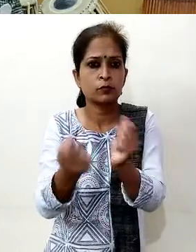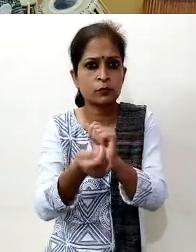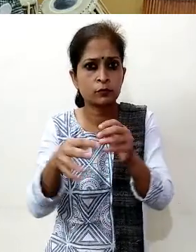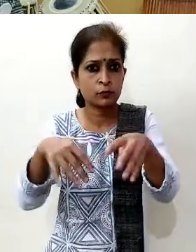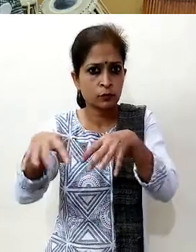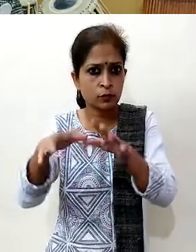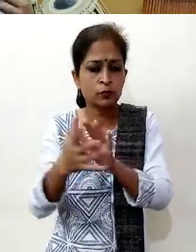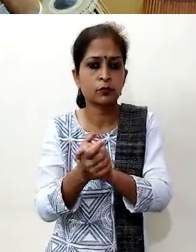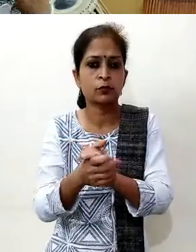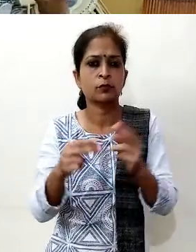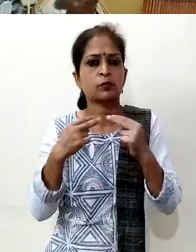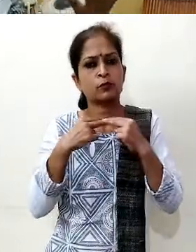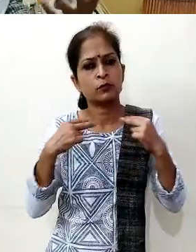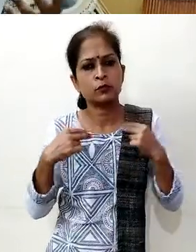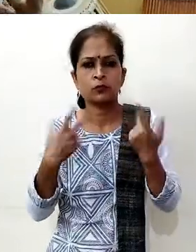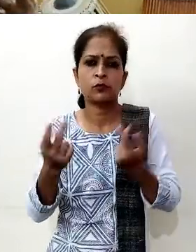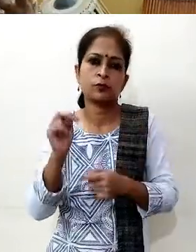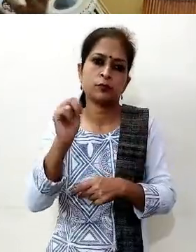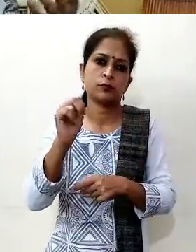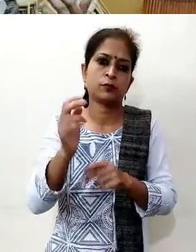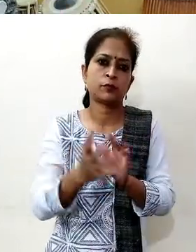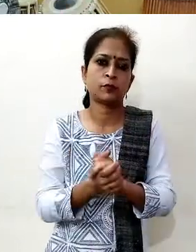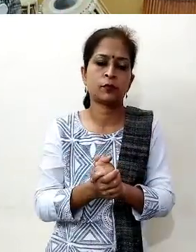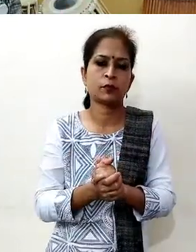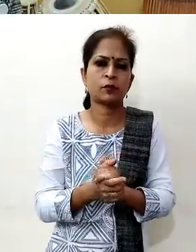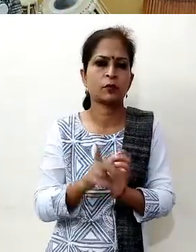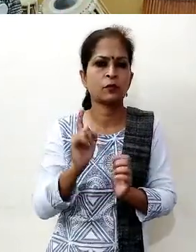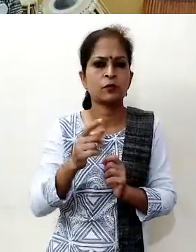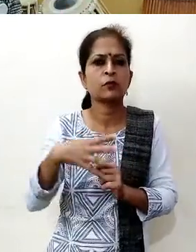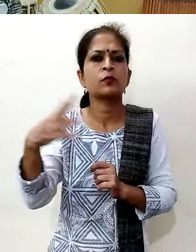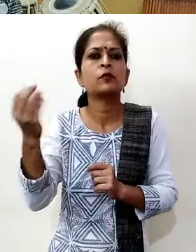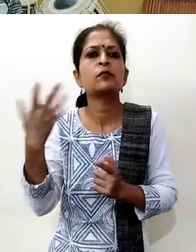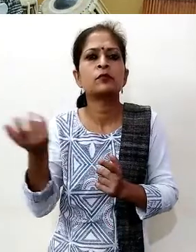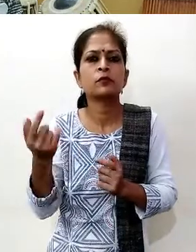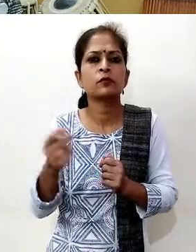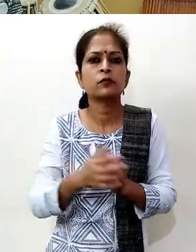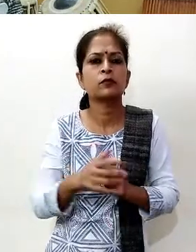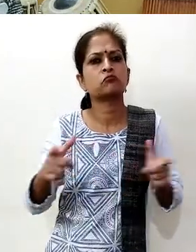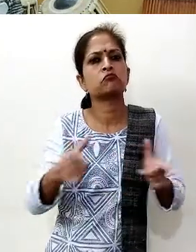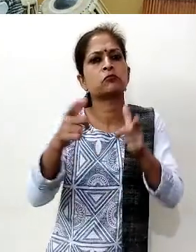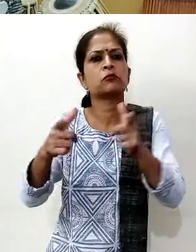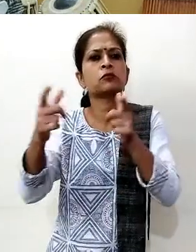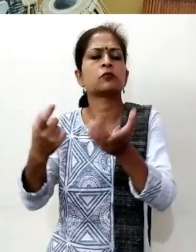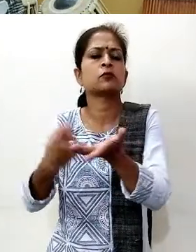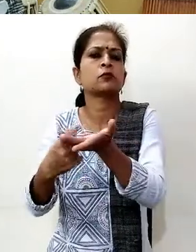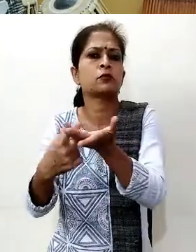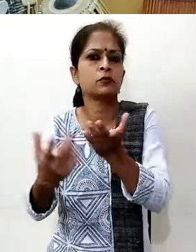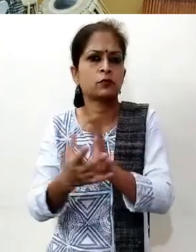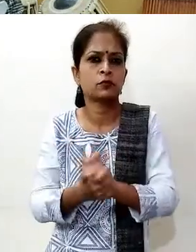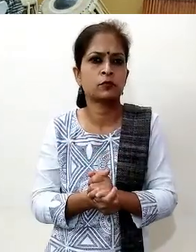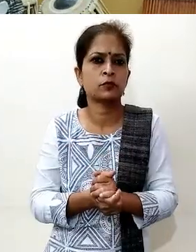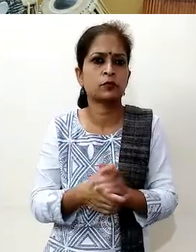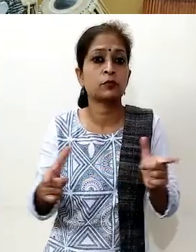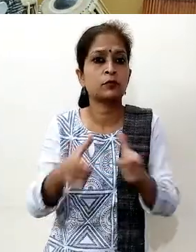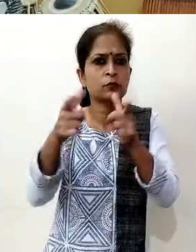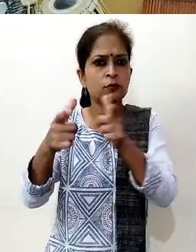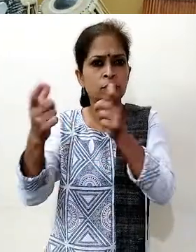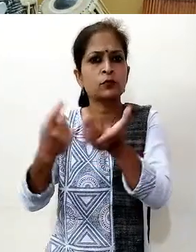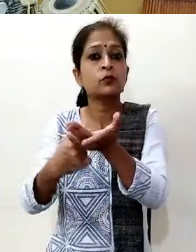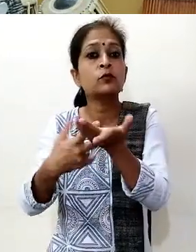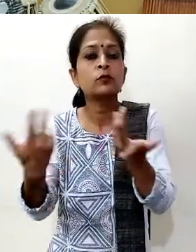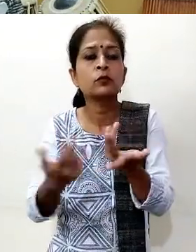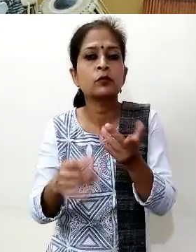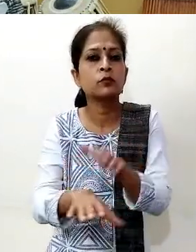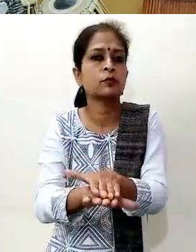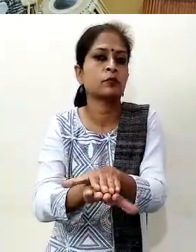पड़ी। नहीं तो बाहर तो जंगल का कानून होता है ना जी। इस जंगल के कानून को